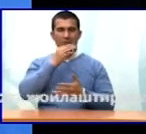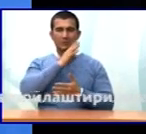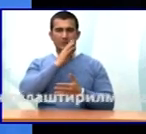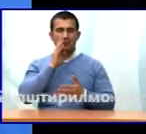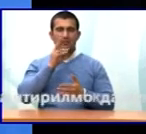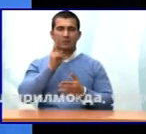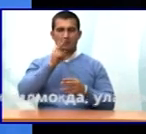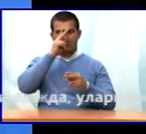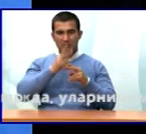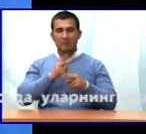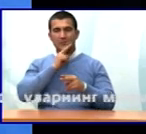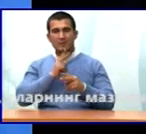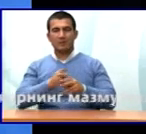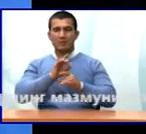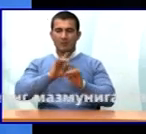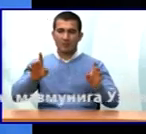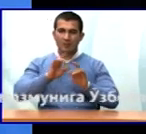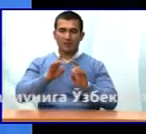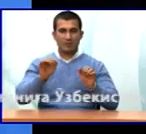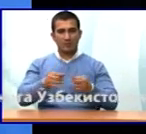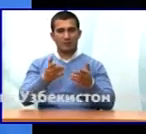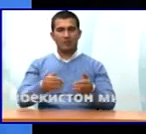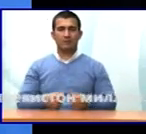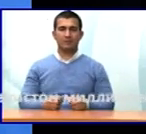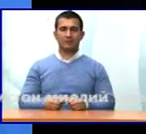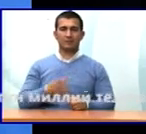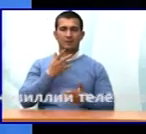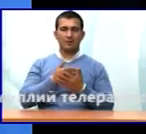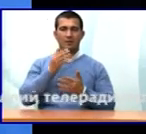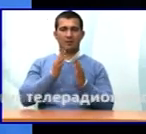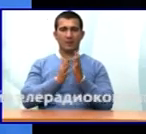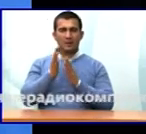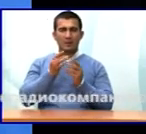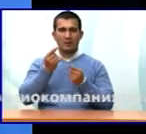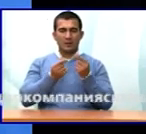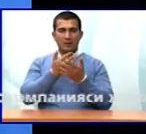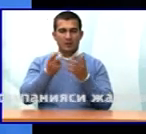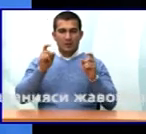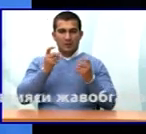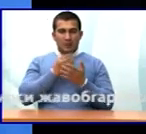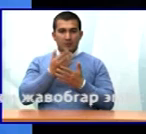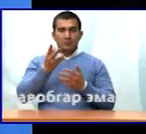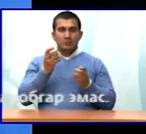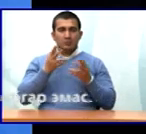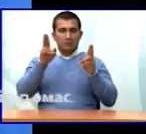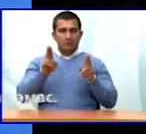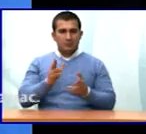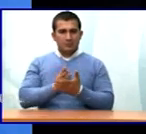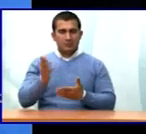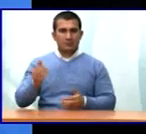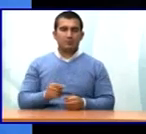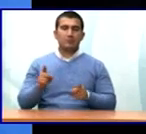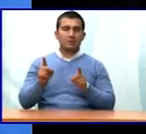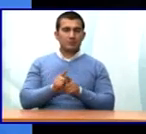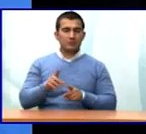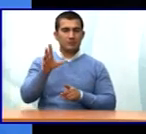yoki aka-ukangizga so'zlab bering. Mineral o'g'itlarga qo'yiladigan qanday talablarni bilasiz? Bu haqida ham ular